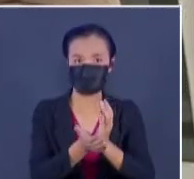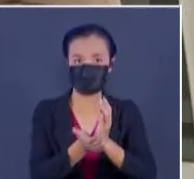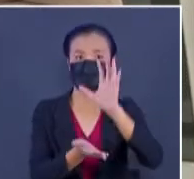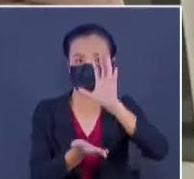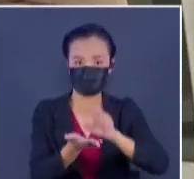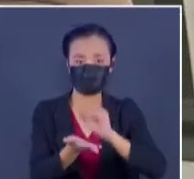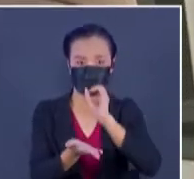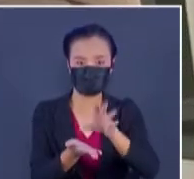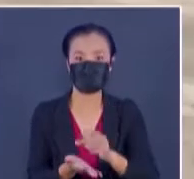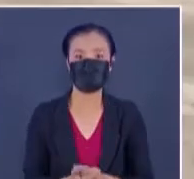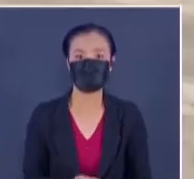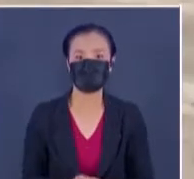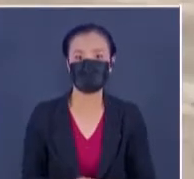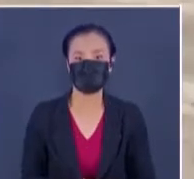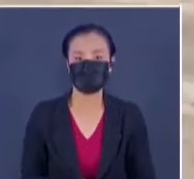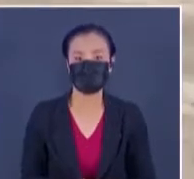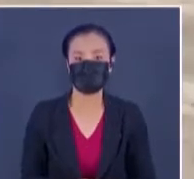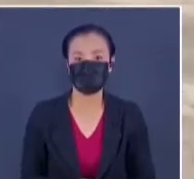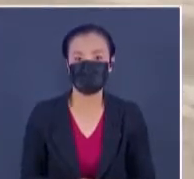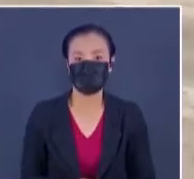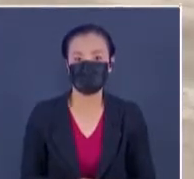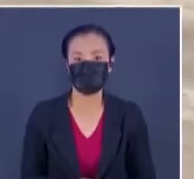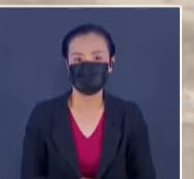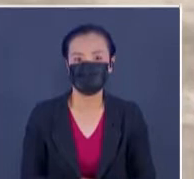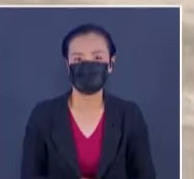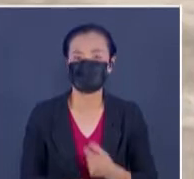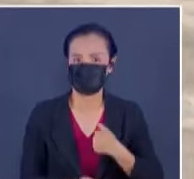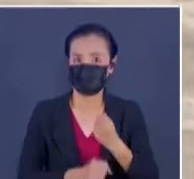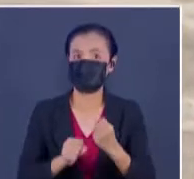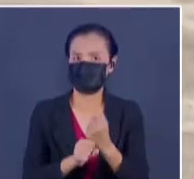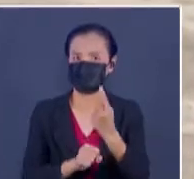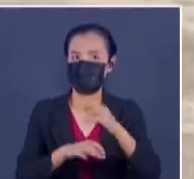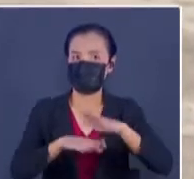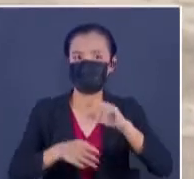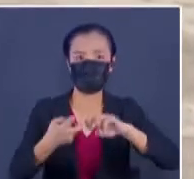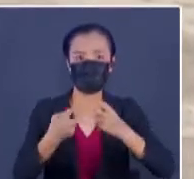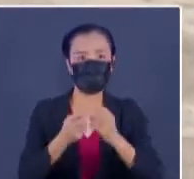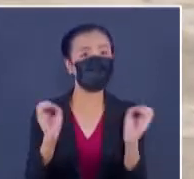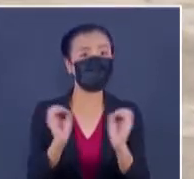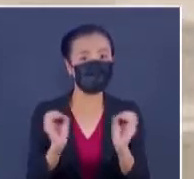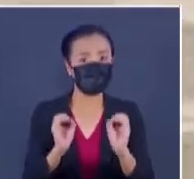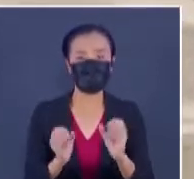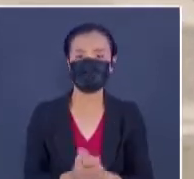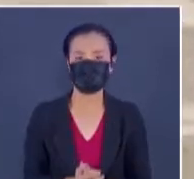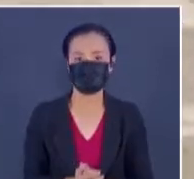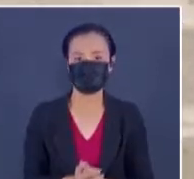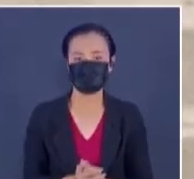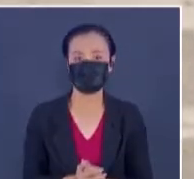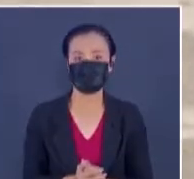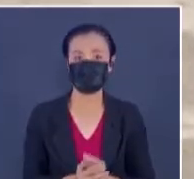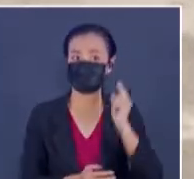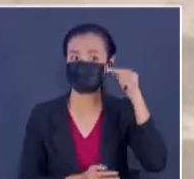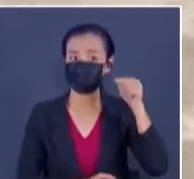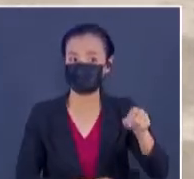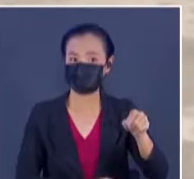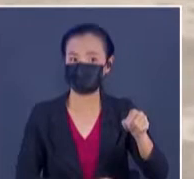นะครับ หายไปครับกี่ปีแล้ว พี่ประมาณปีกว่า ไม่เคยมีปัญหาอะไร ไม่เคยมีปัญหาครับ แต่เขาแต่นางคิด